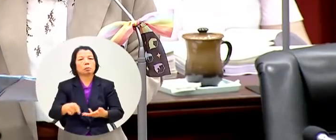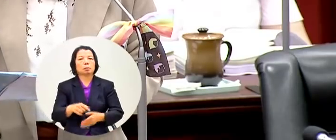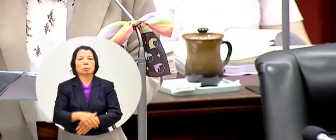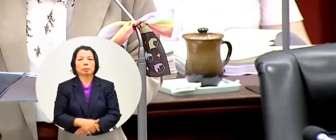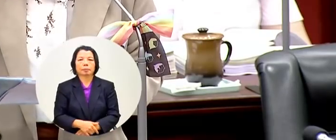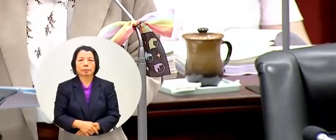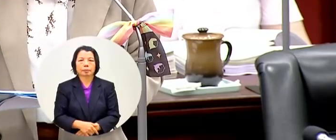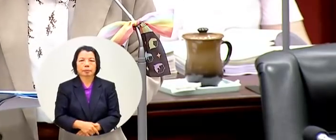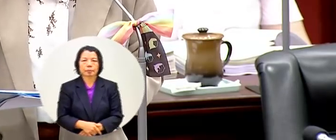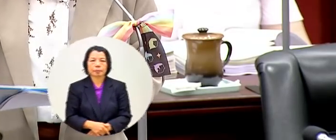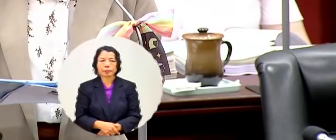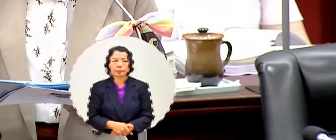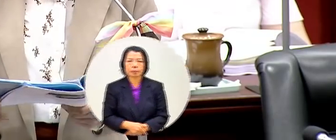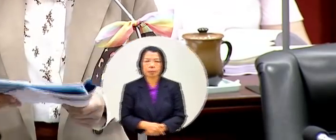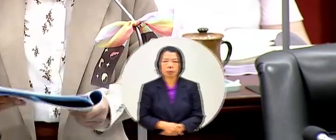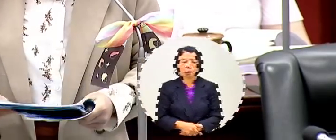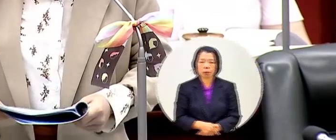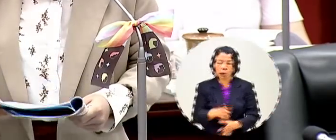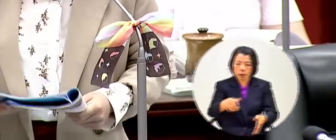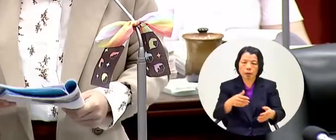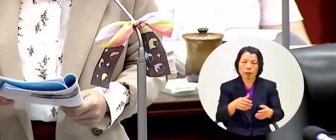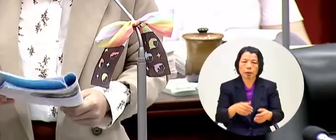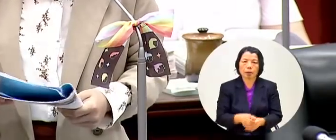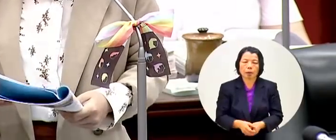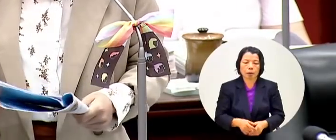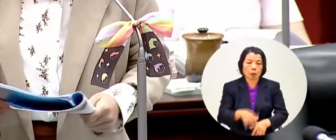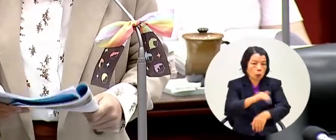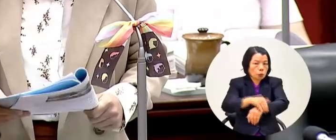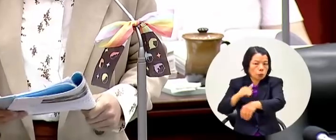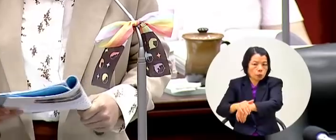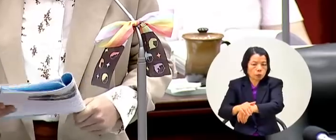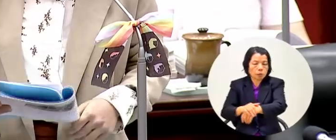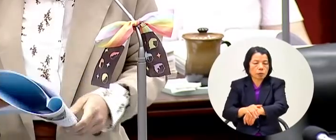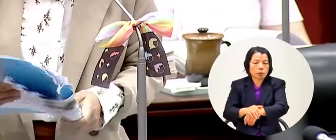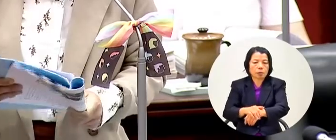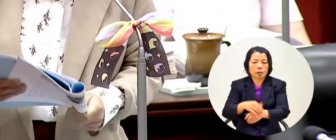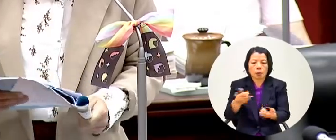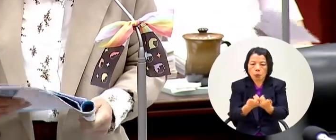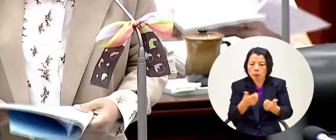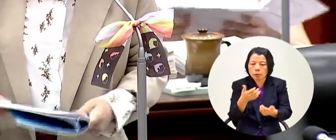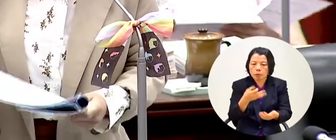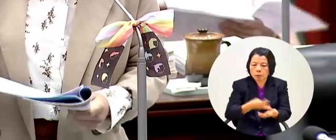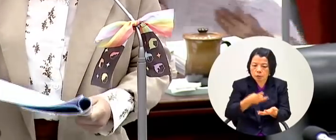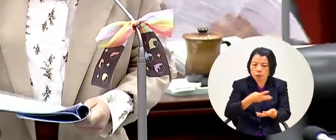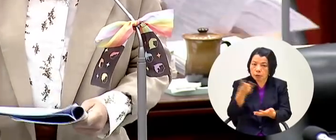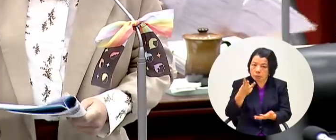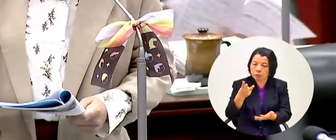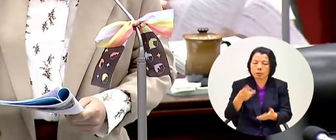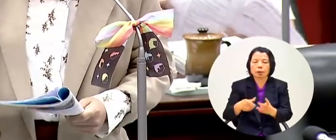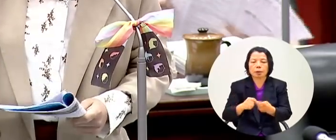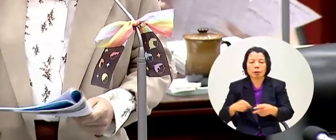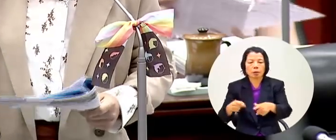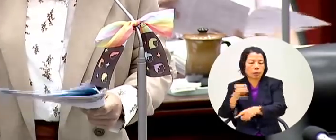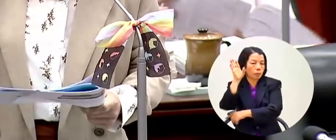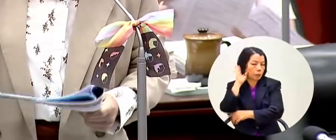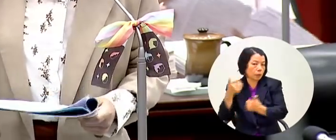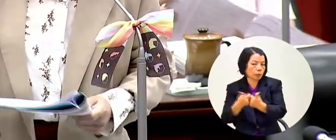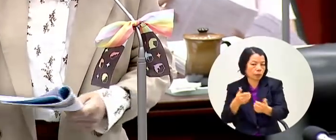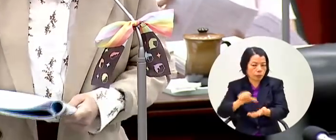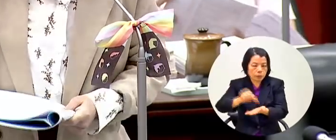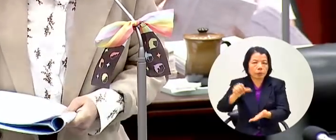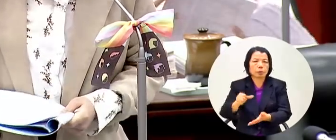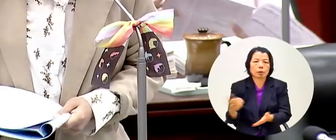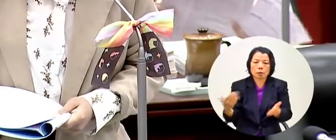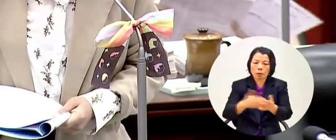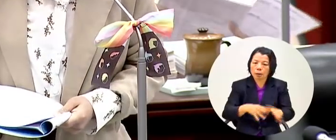次的专家学者会议，开了五场的公听会嘛，那接下来你们有确定下一次的专家会议是什么时候？然后大概到什么时候会把所